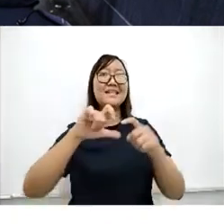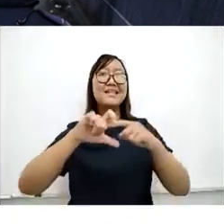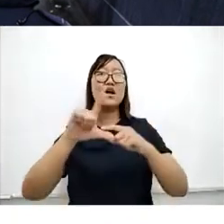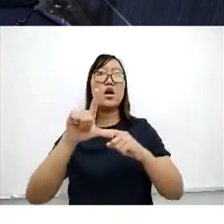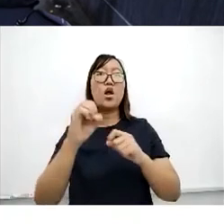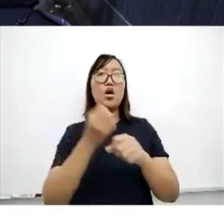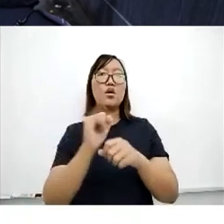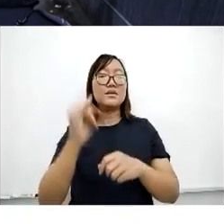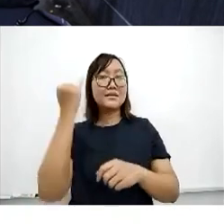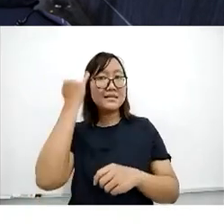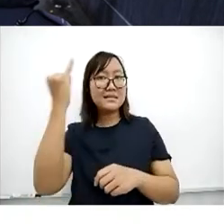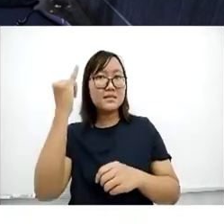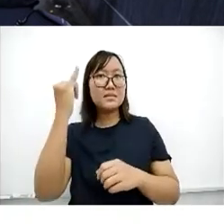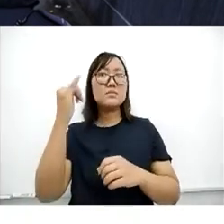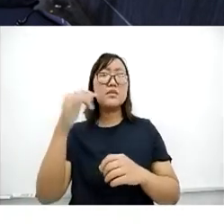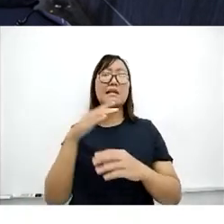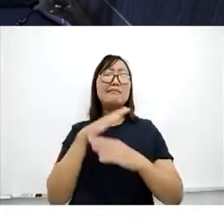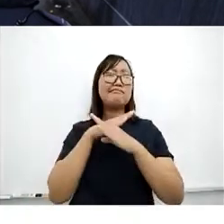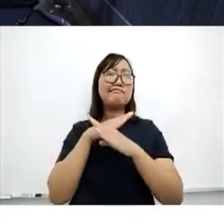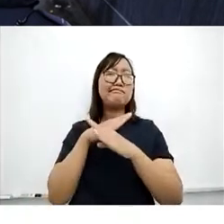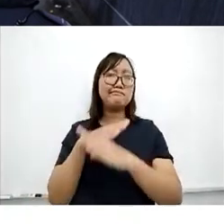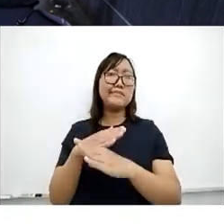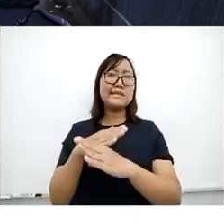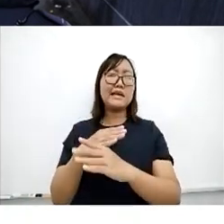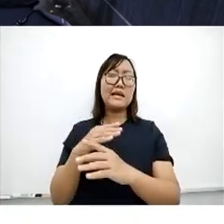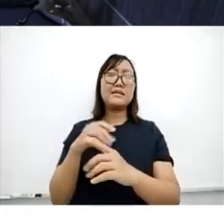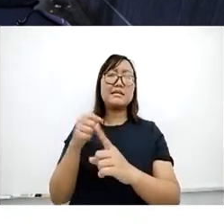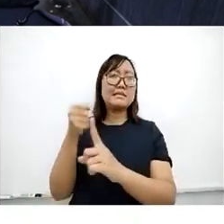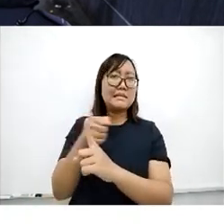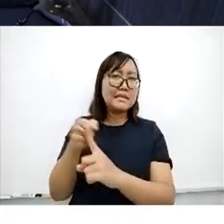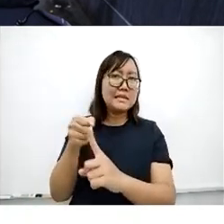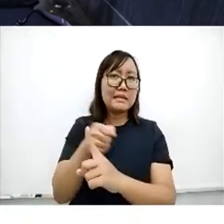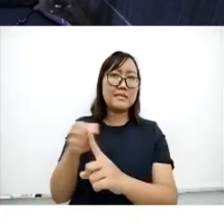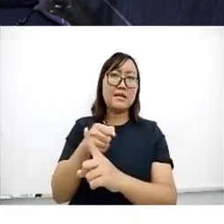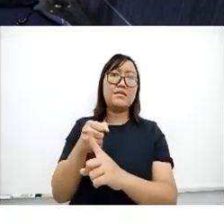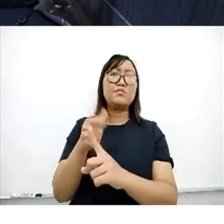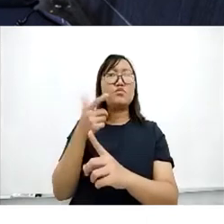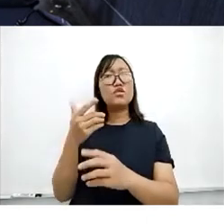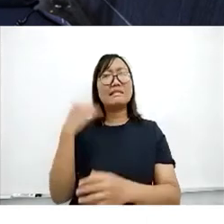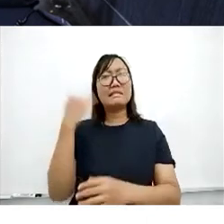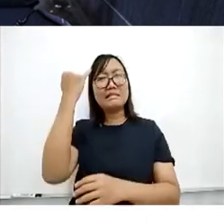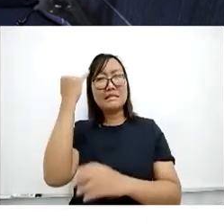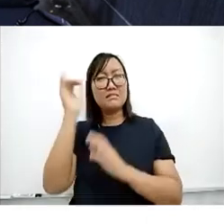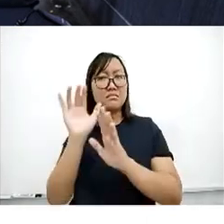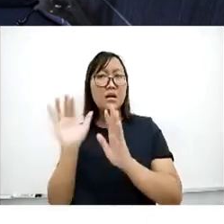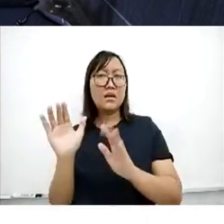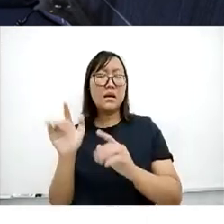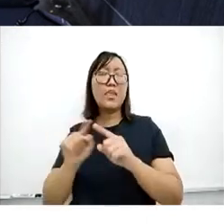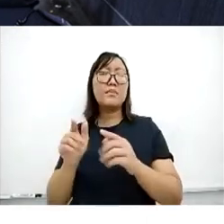aja bismillah ini pengin di second morning scoping oke publik samping there's